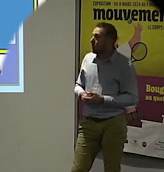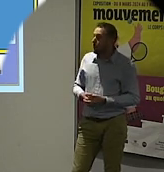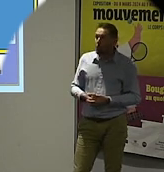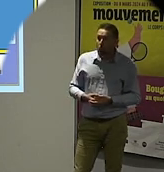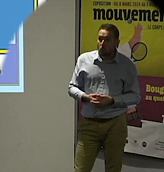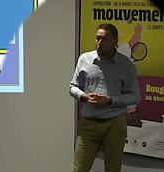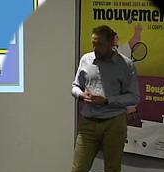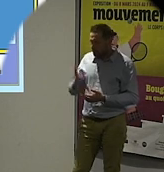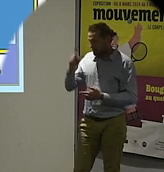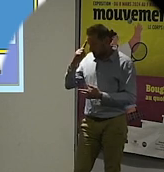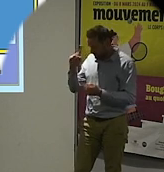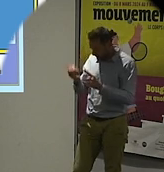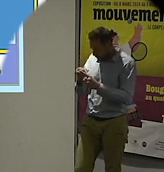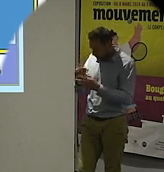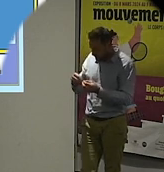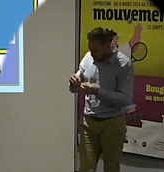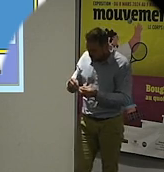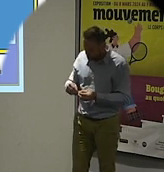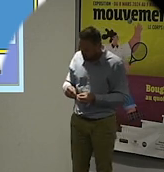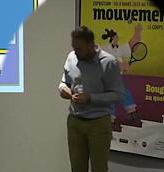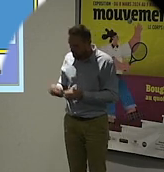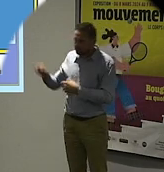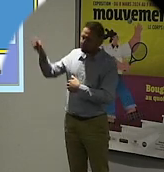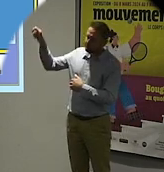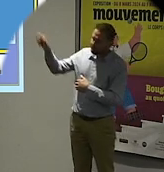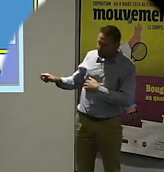Et si, chose très importante aujourd'hui pour Thierry,